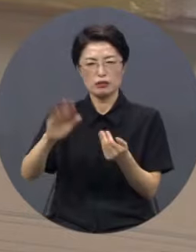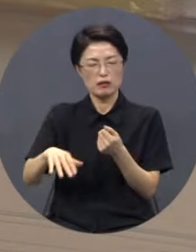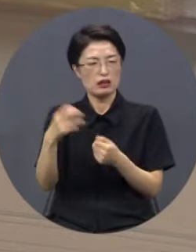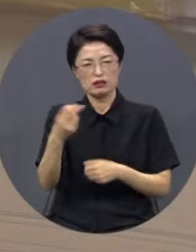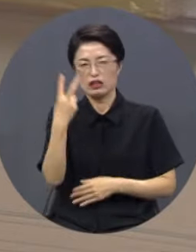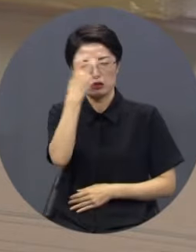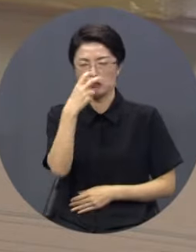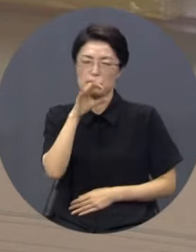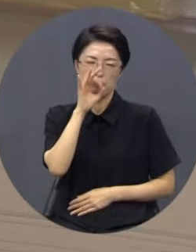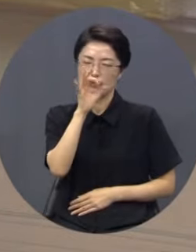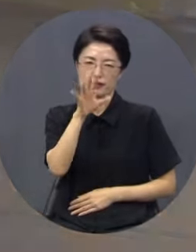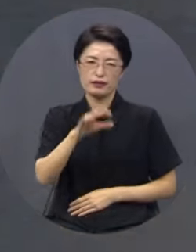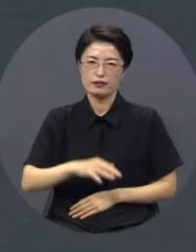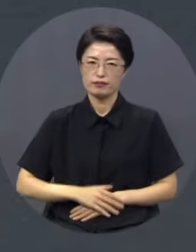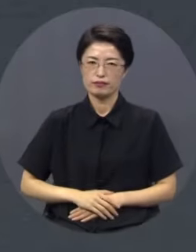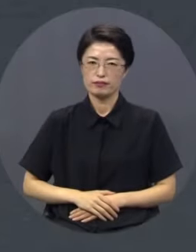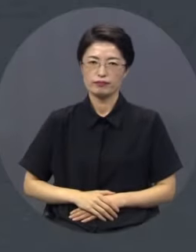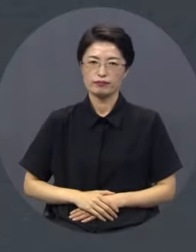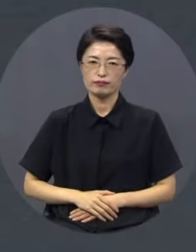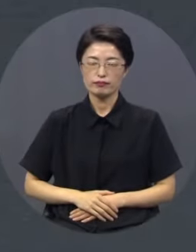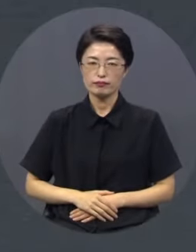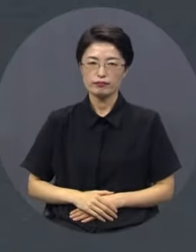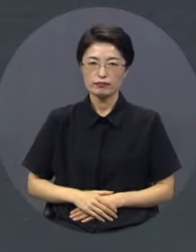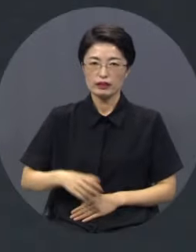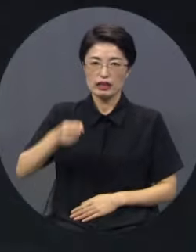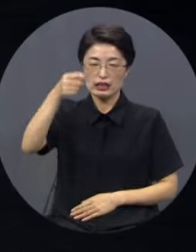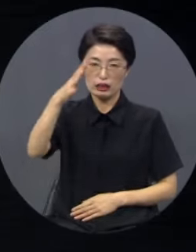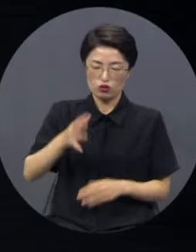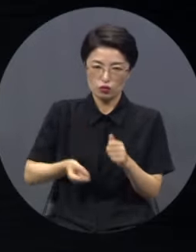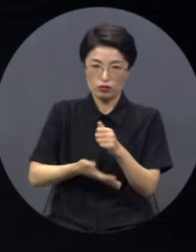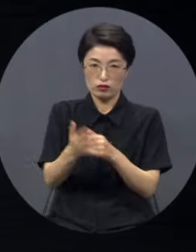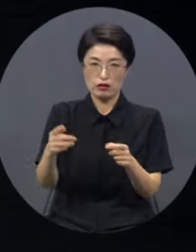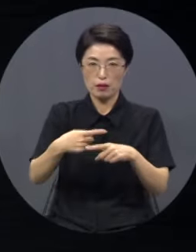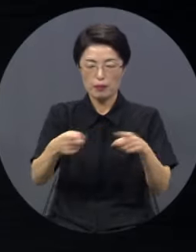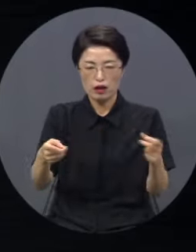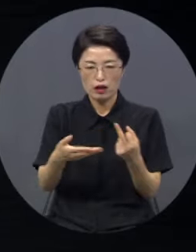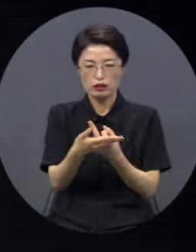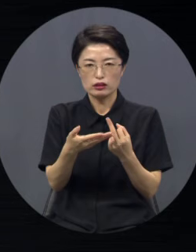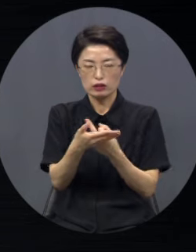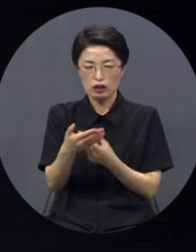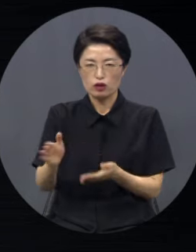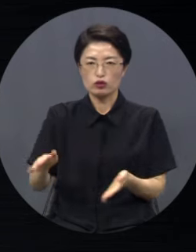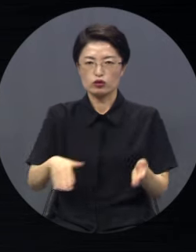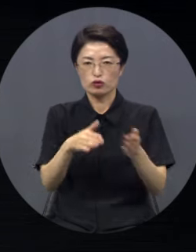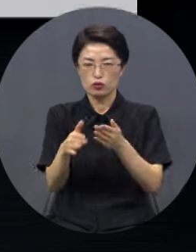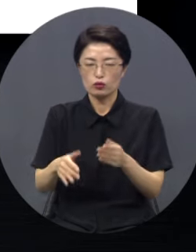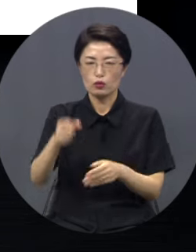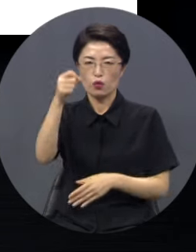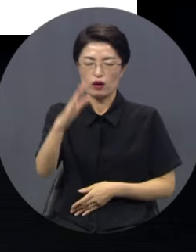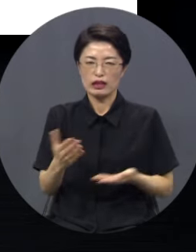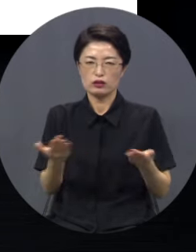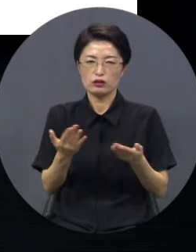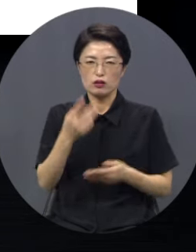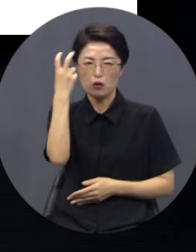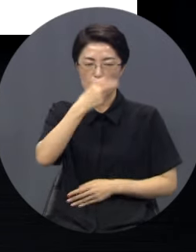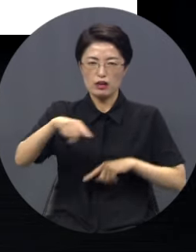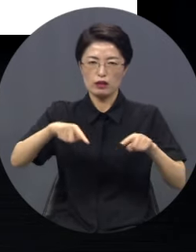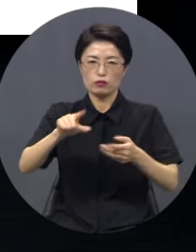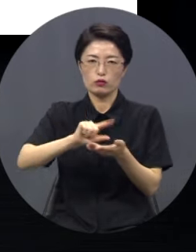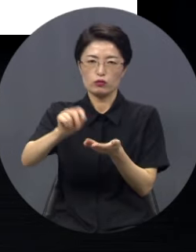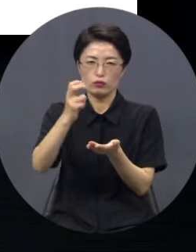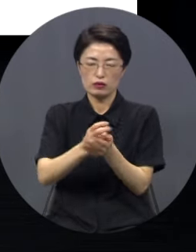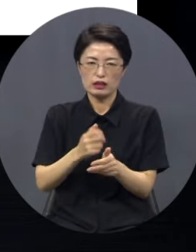것으로 확인됐습니다 카지노 영양 평가는 제주도 카지노업 관리 감독에 관한 조례에 따라 카지노업의